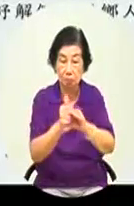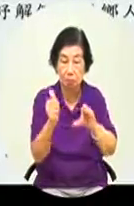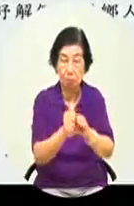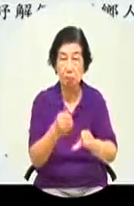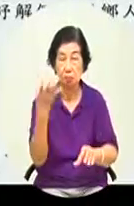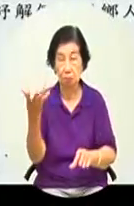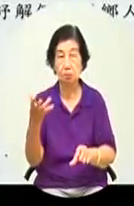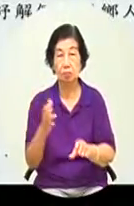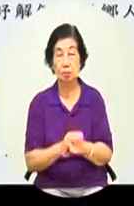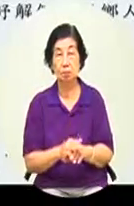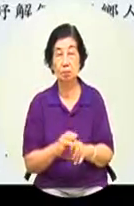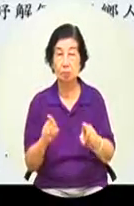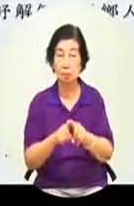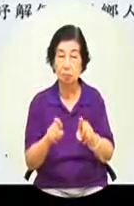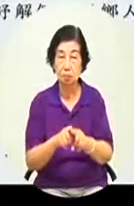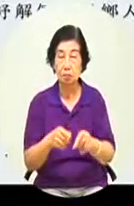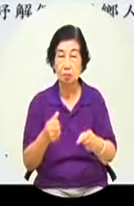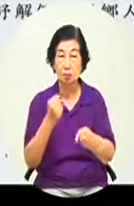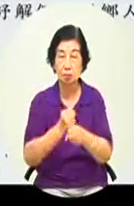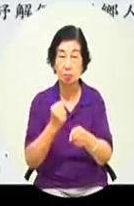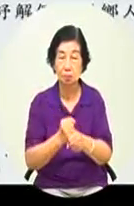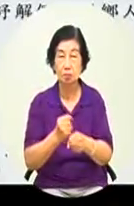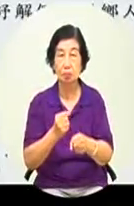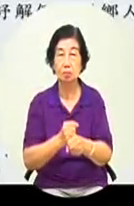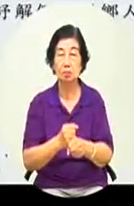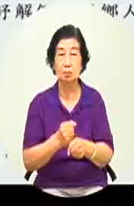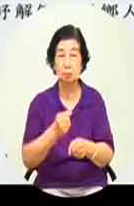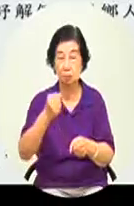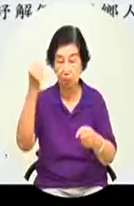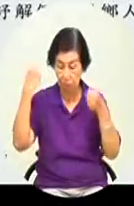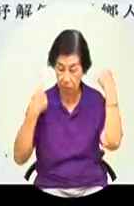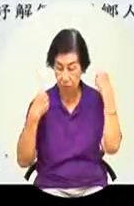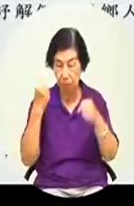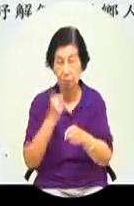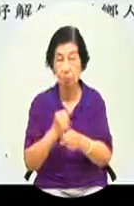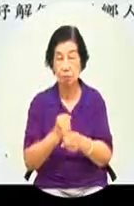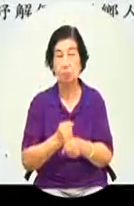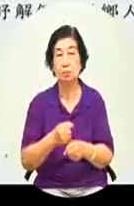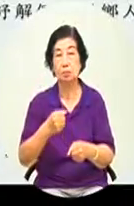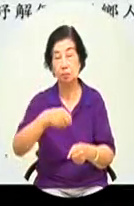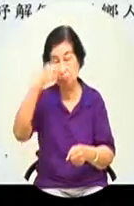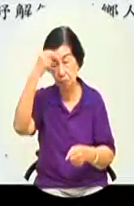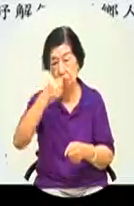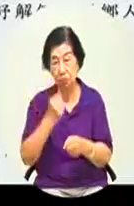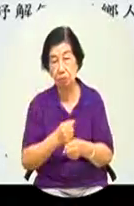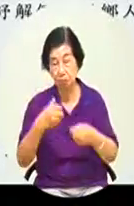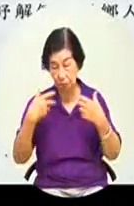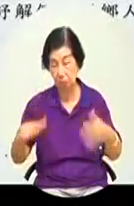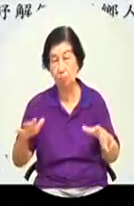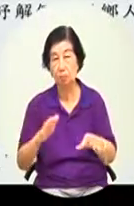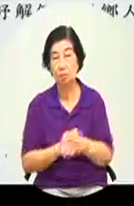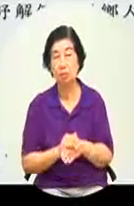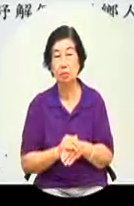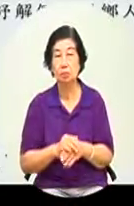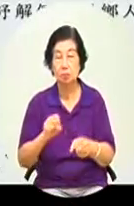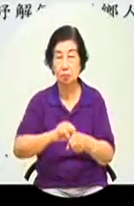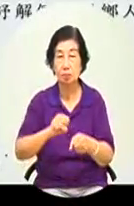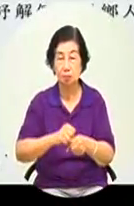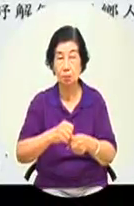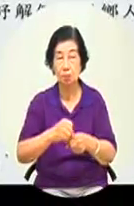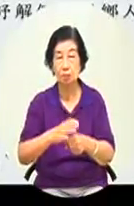为平常上下班礼拜一到礼拜五，咱迄个班次吼比较多，可是到例假日伊是改